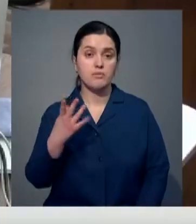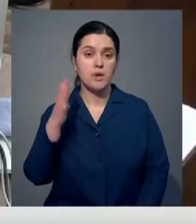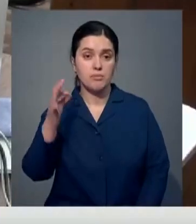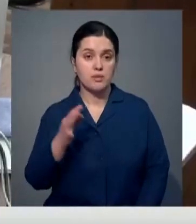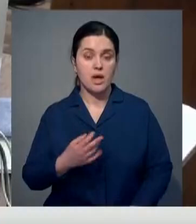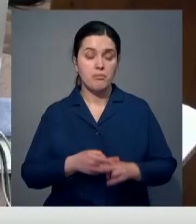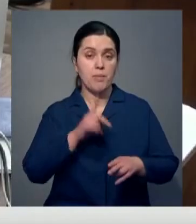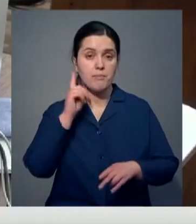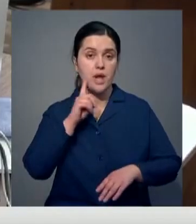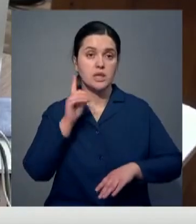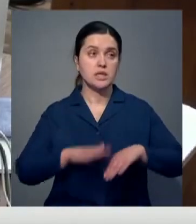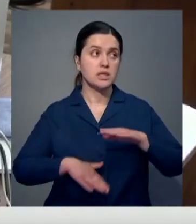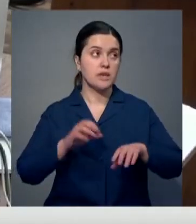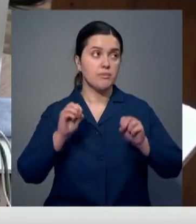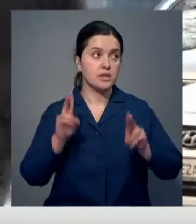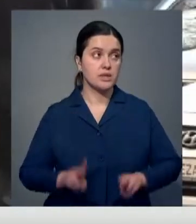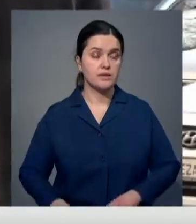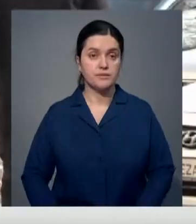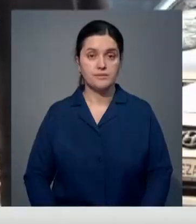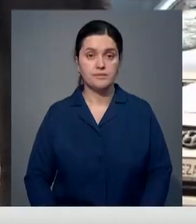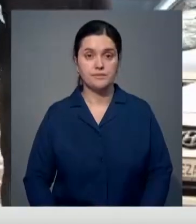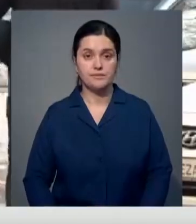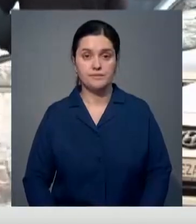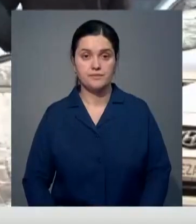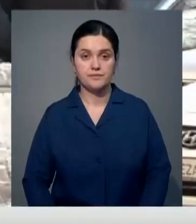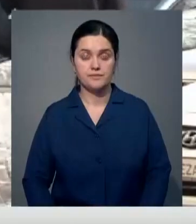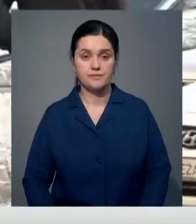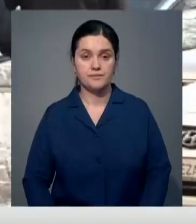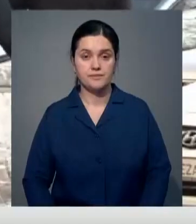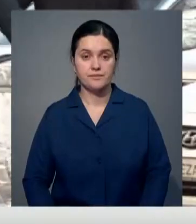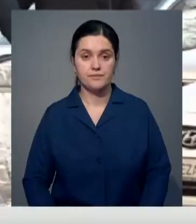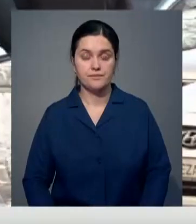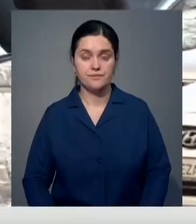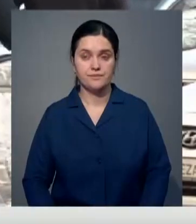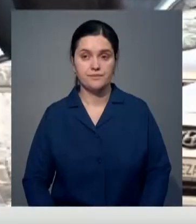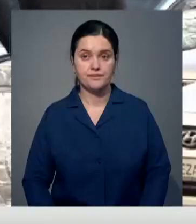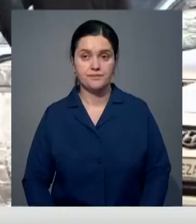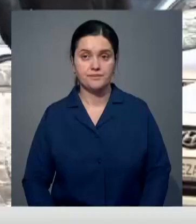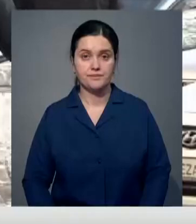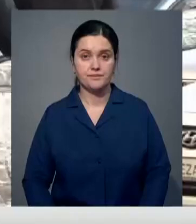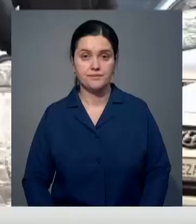– молодые специалисты. Ербул Амишев, Самат Аспанов, Алексей Меницкий из Павлодара, Хабар, 24.